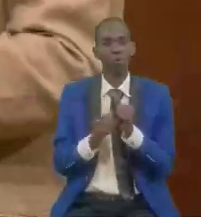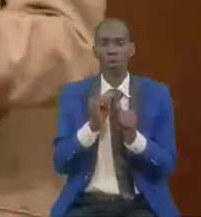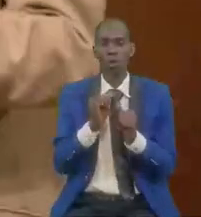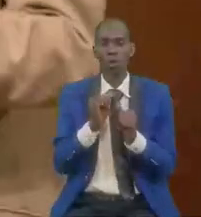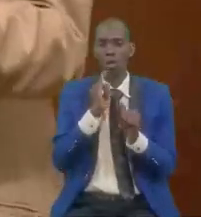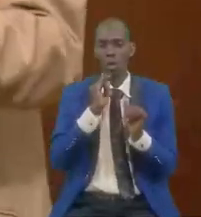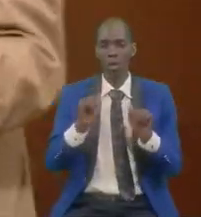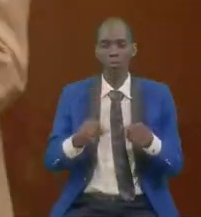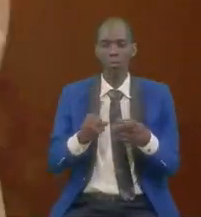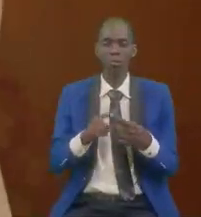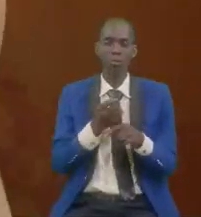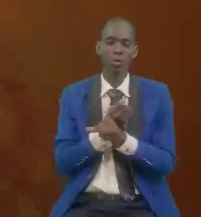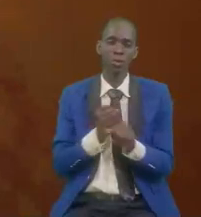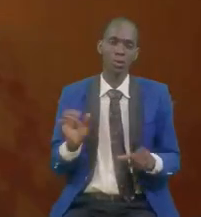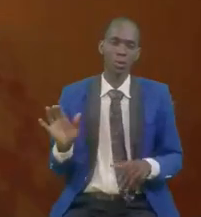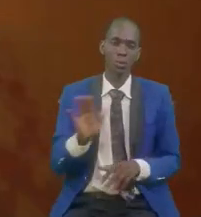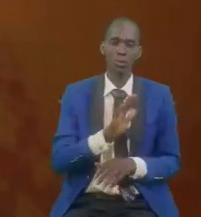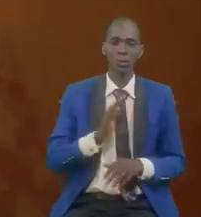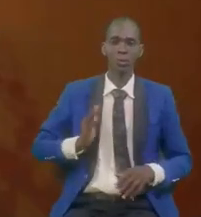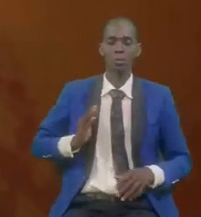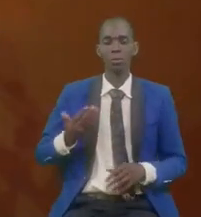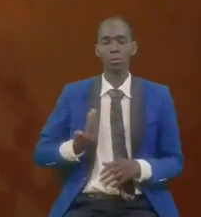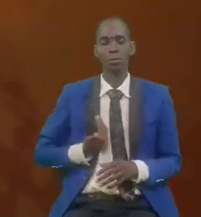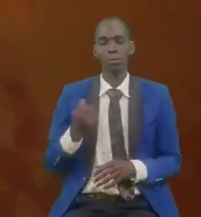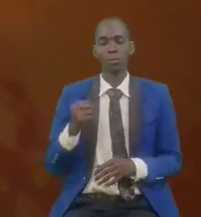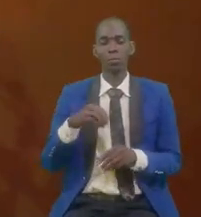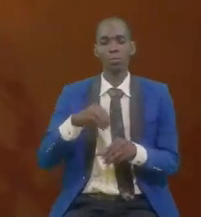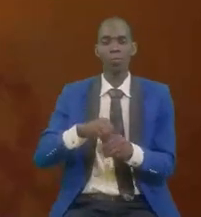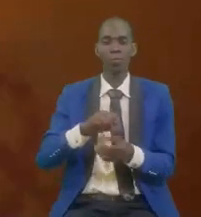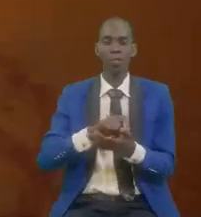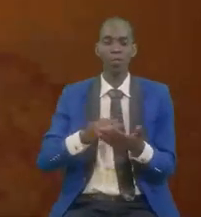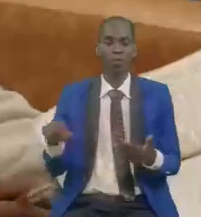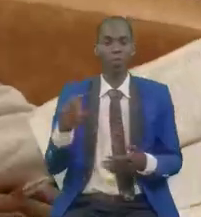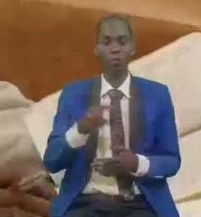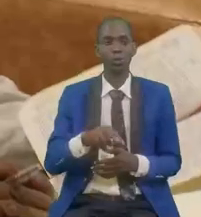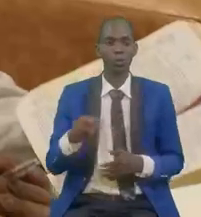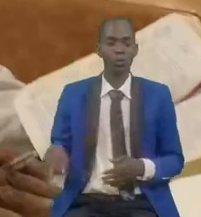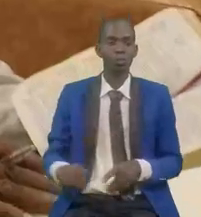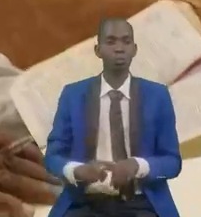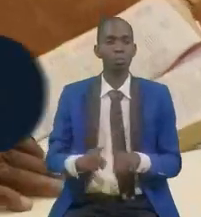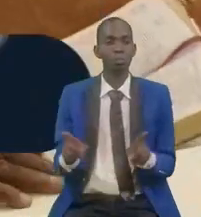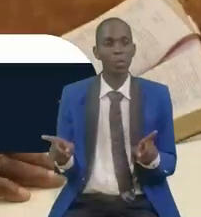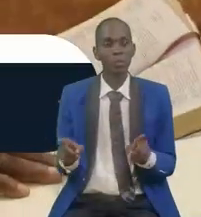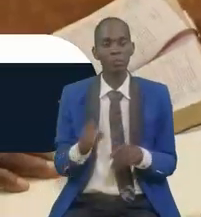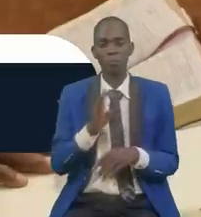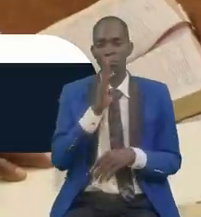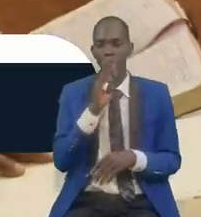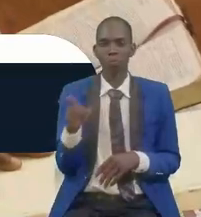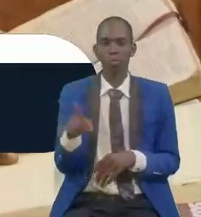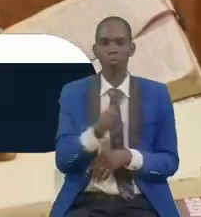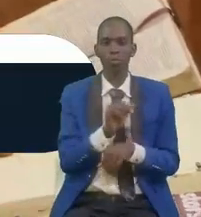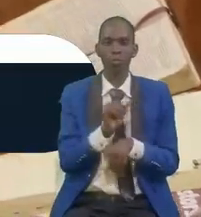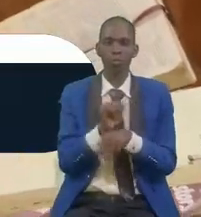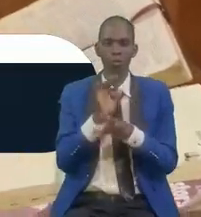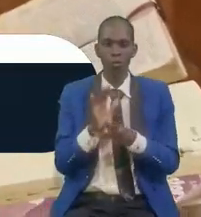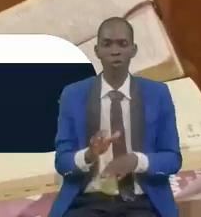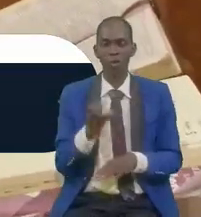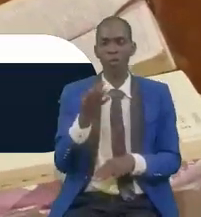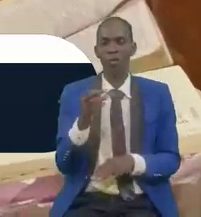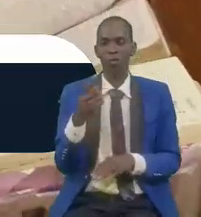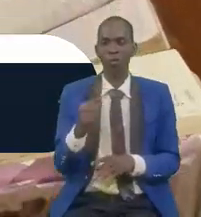sauver vos âmes. Le verset 22 dit, mettez en pratique la parole.